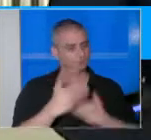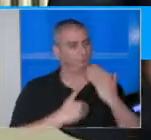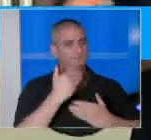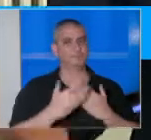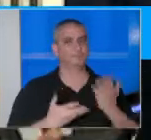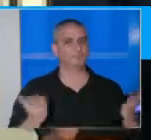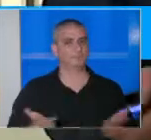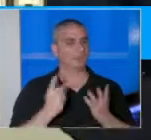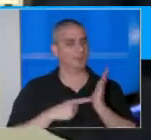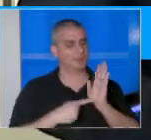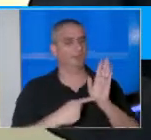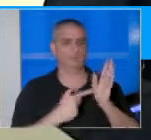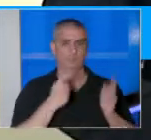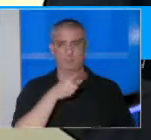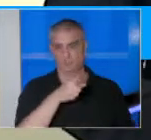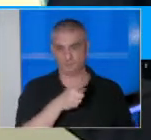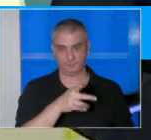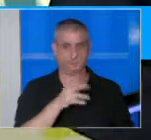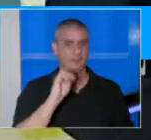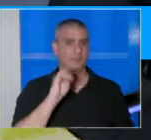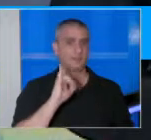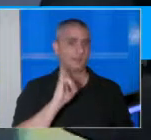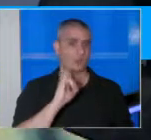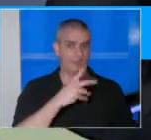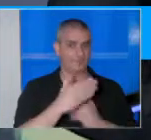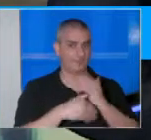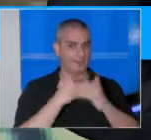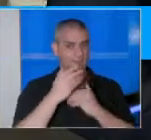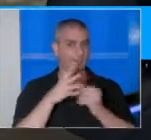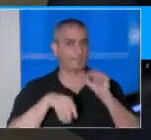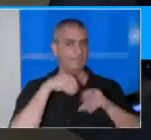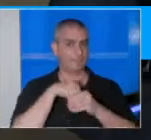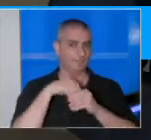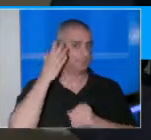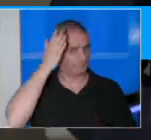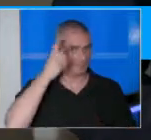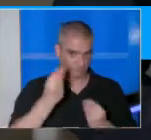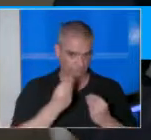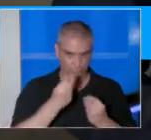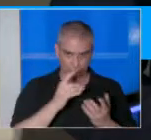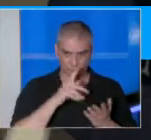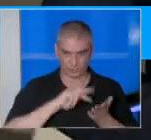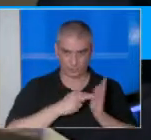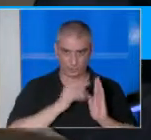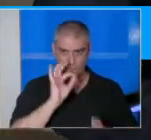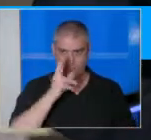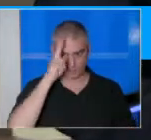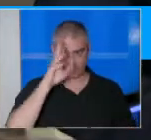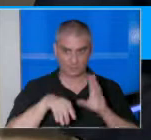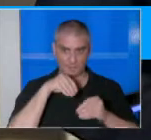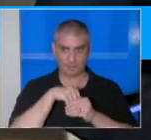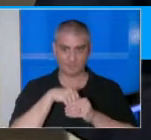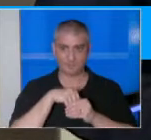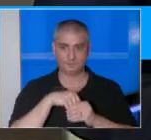להתקדם, לקדם, להשמיע אותך כמתי יוגב, ואז אולי להתקדם בפריימריז עתידיים. זה משהו שנמצא בתכנון של הליכוד,